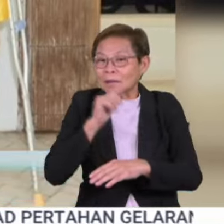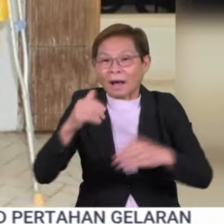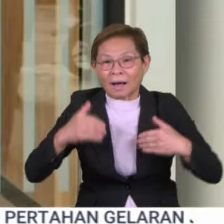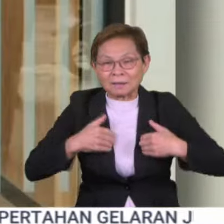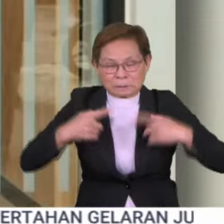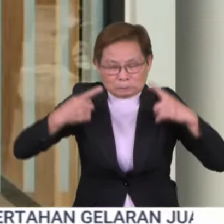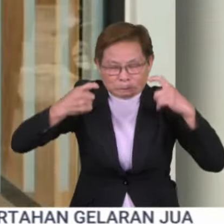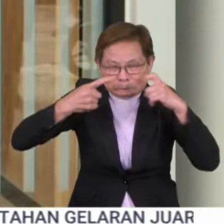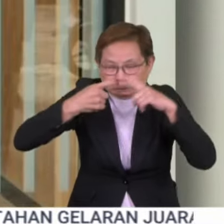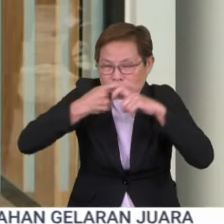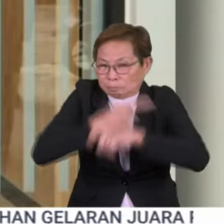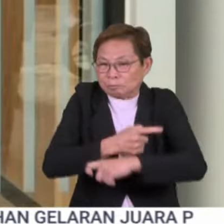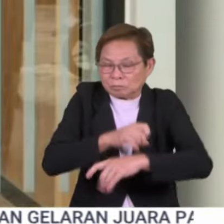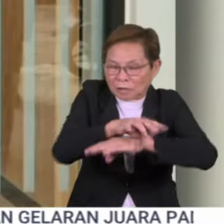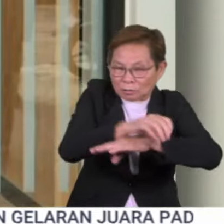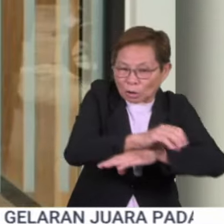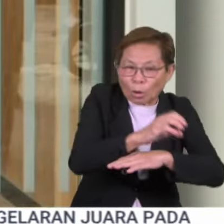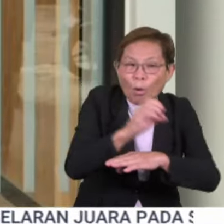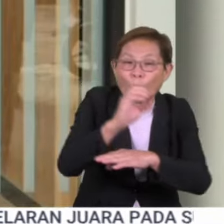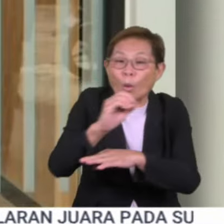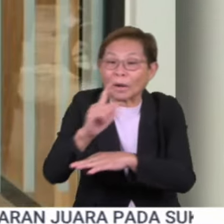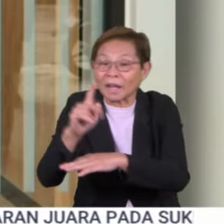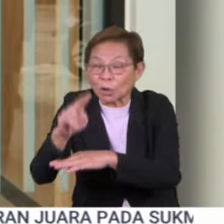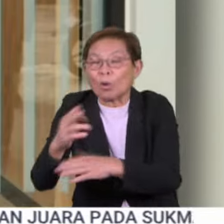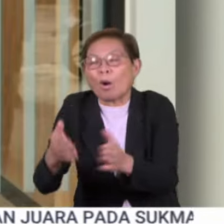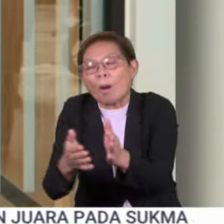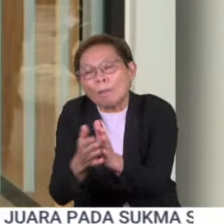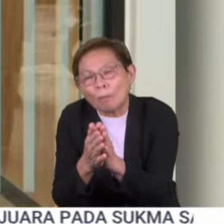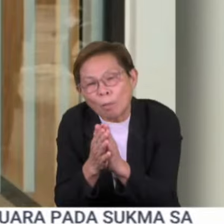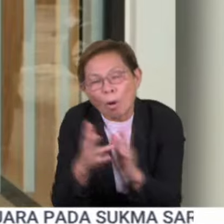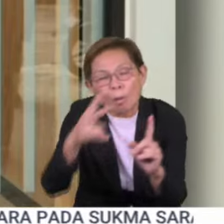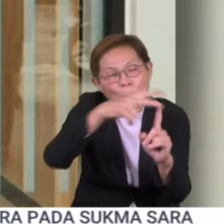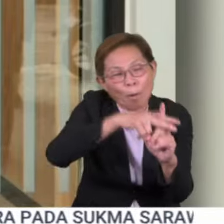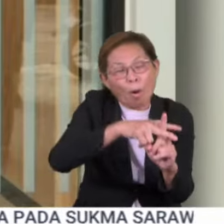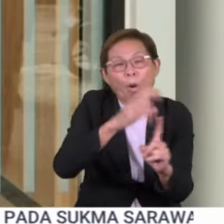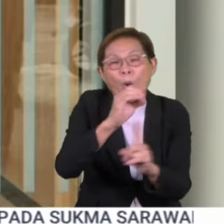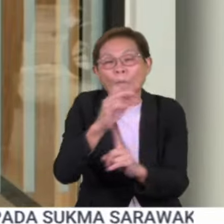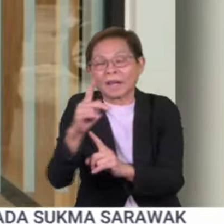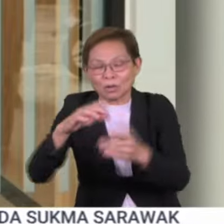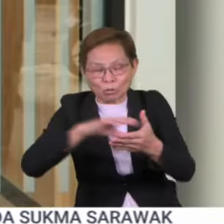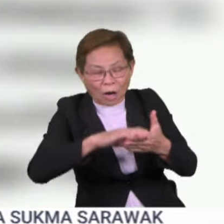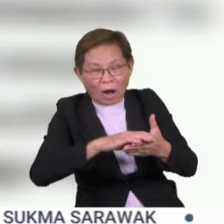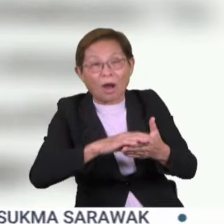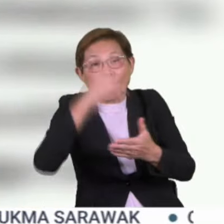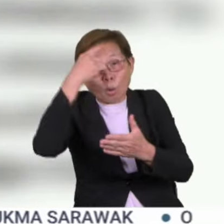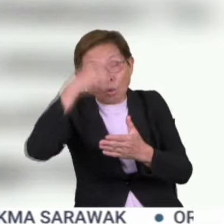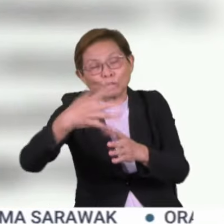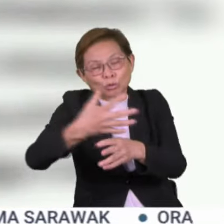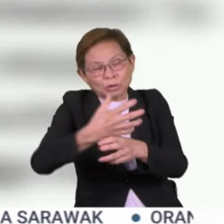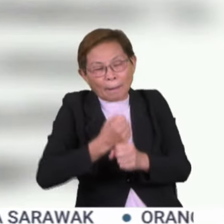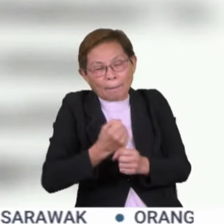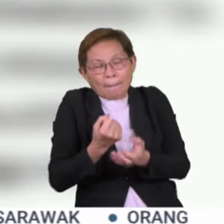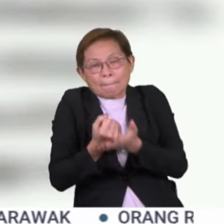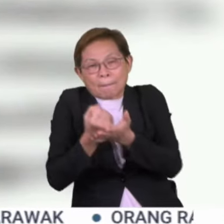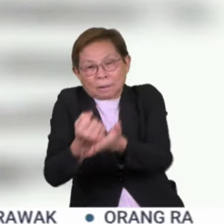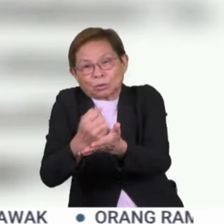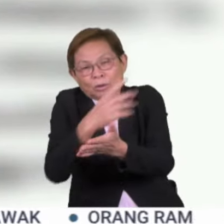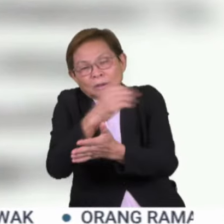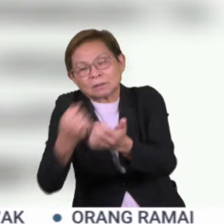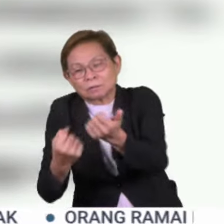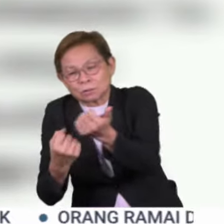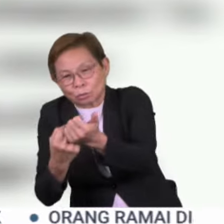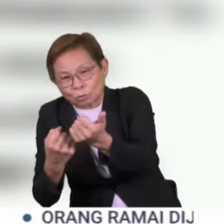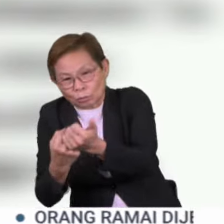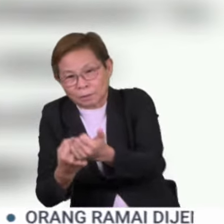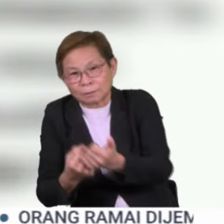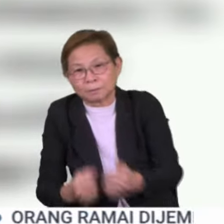Hana turut menasihatkan golongan pepaya untuk memohonkan pertama untuk mendapatkan bantuan dan suku